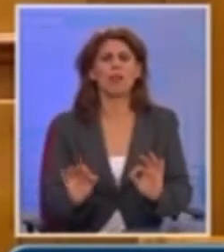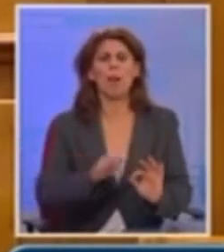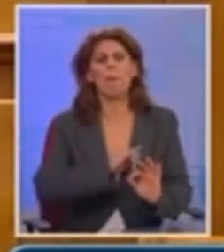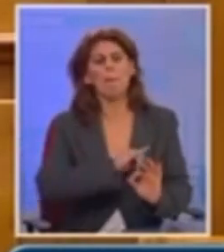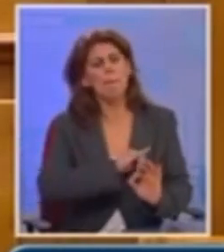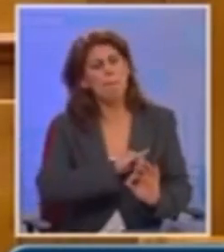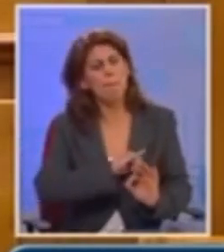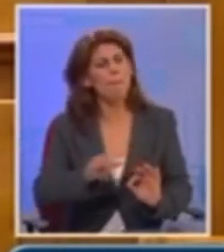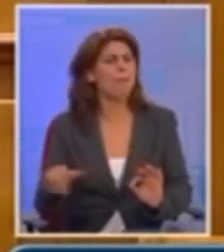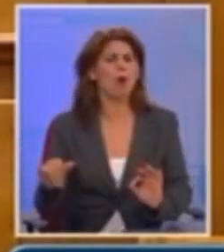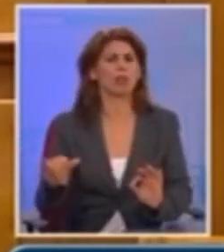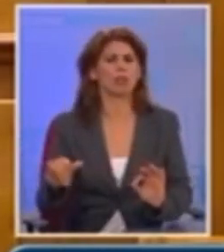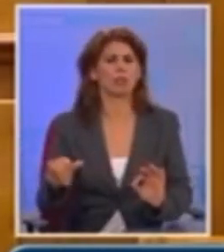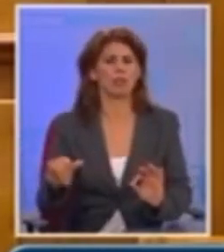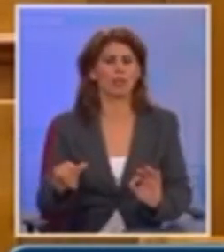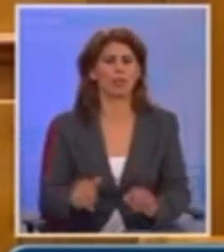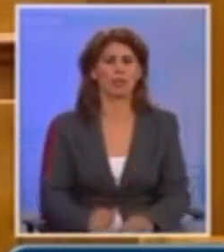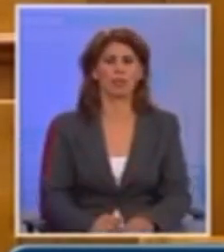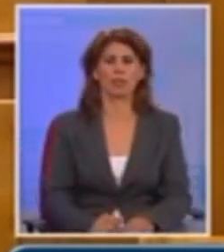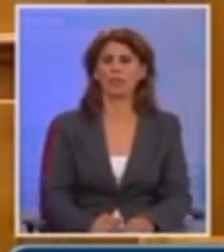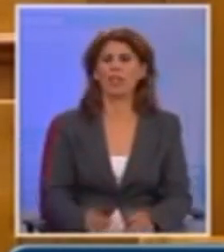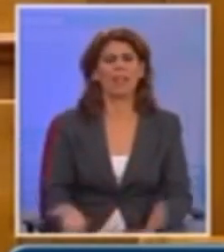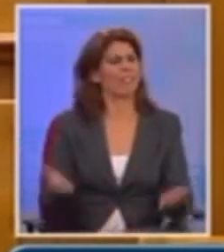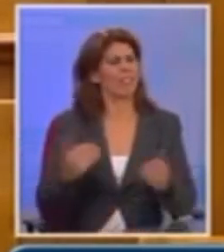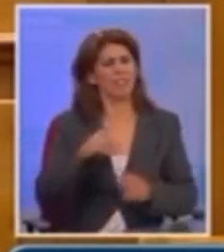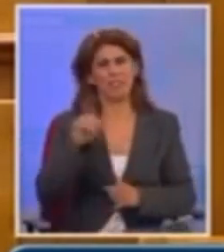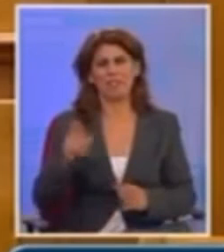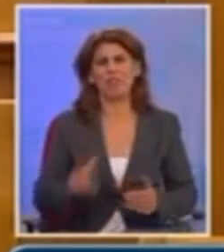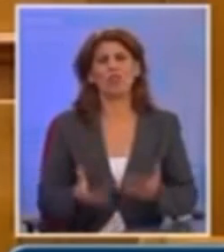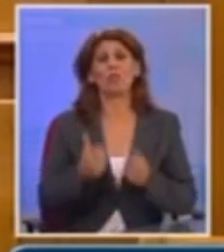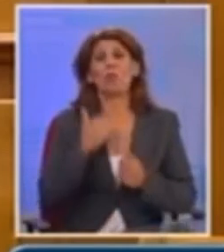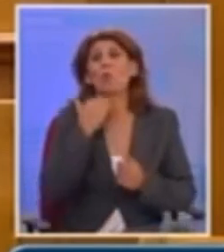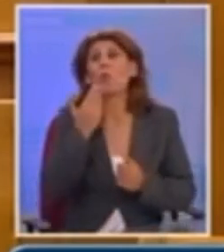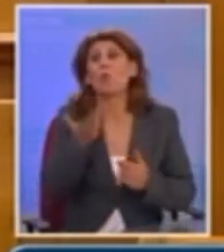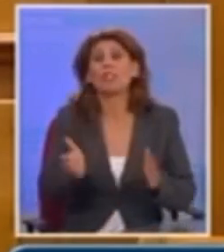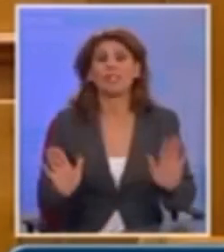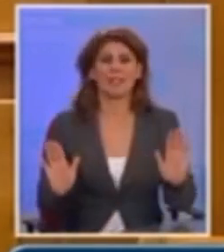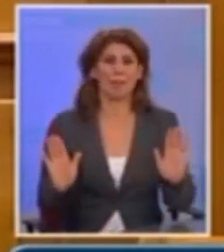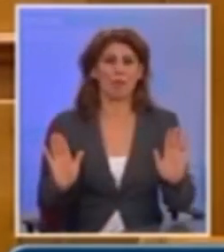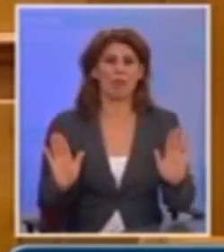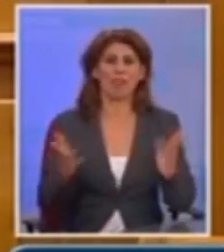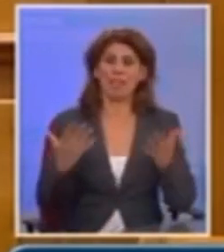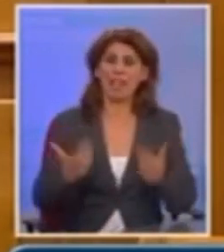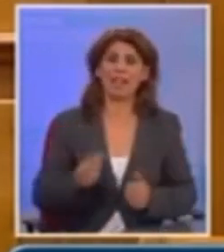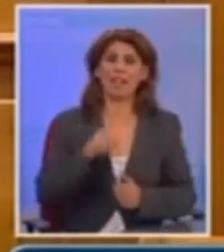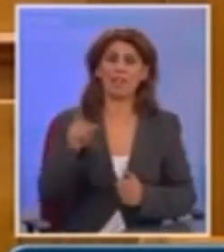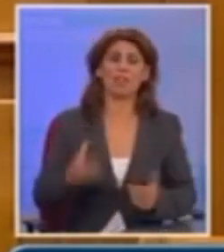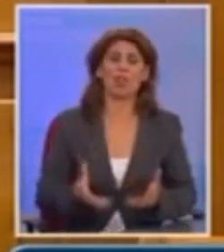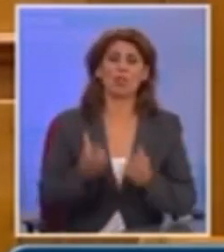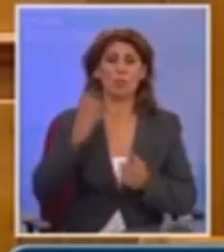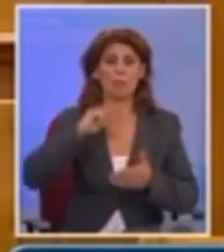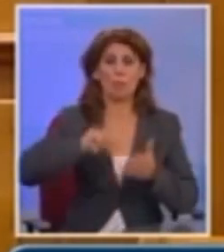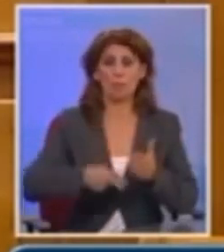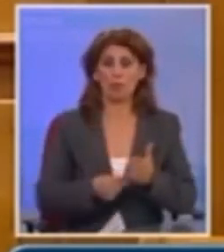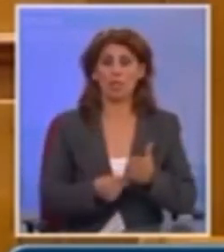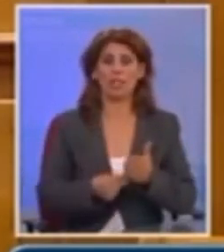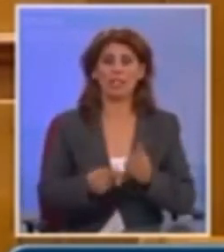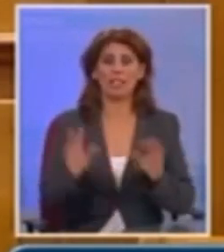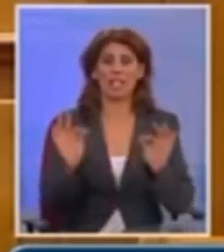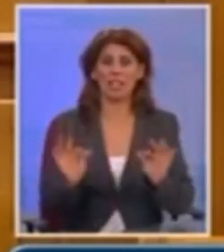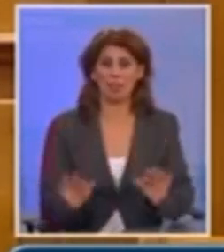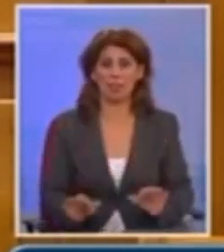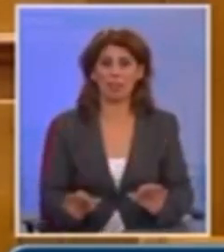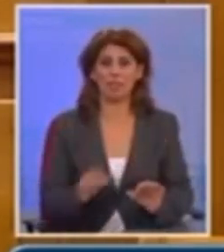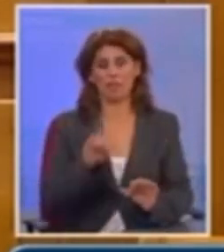ποτέ δεν κατέστη βιώσιμο, ούτε και μπορεί να καταστεί με μνημονιακές